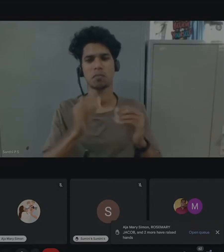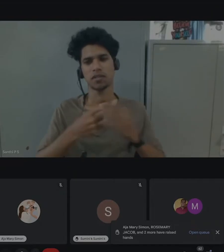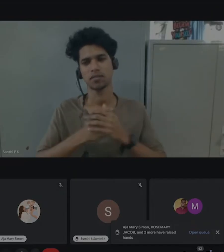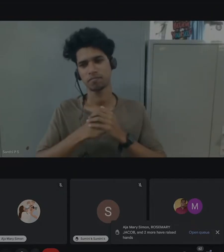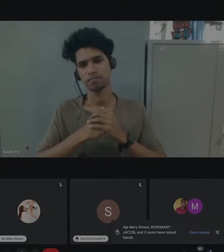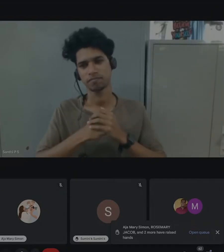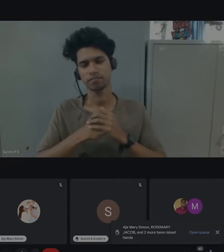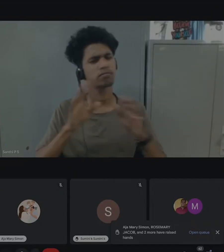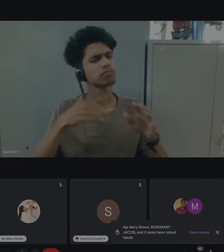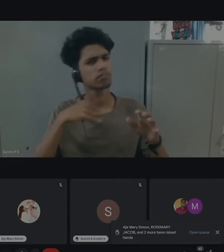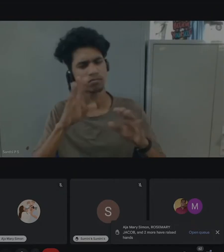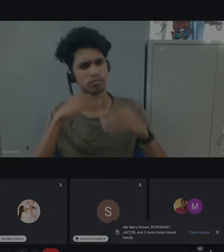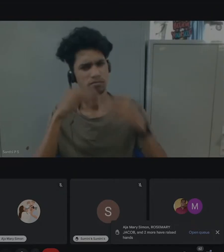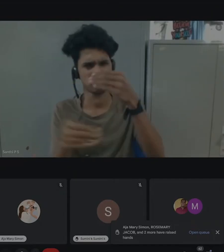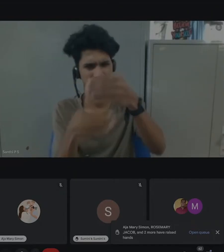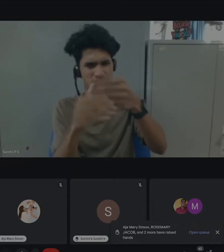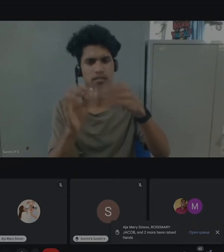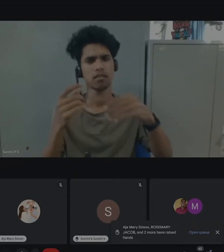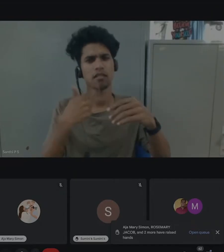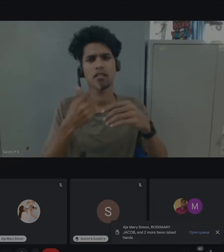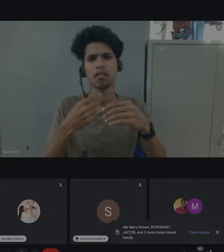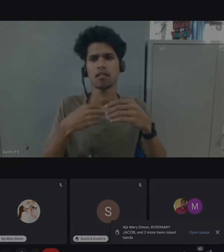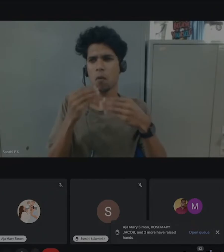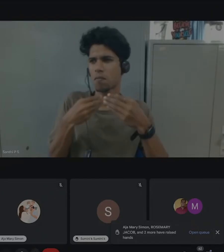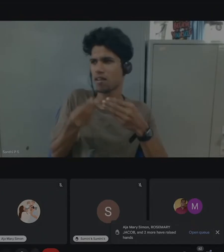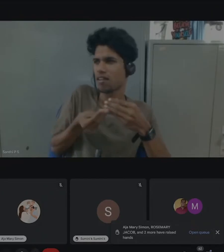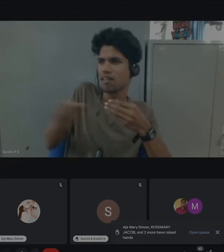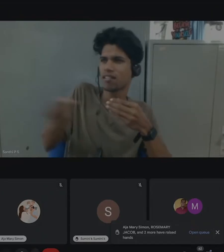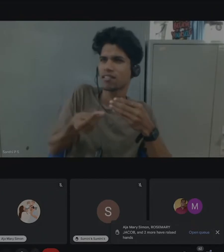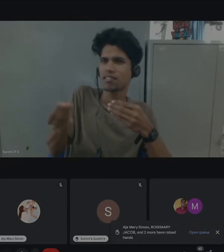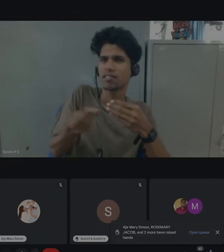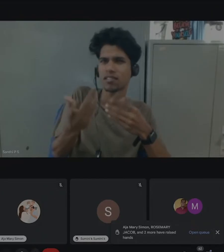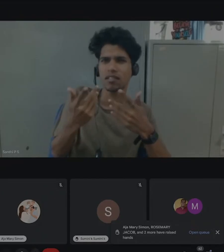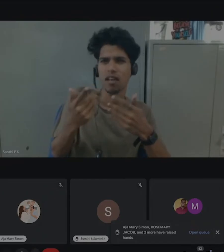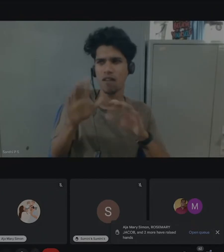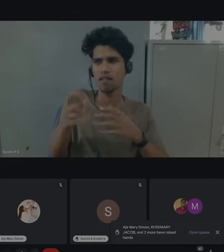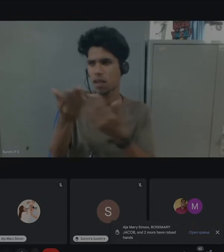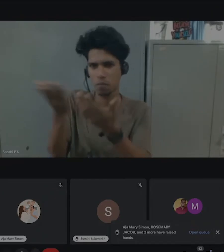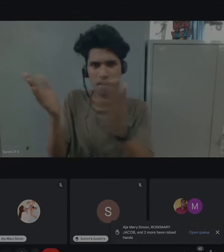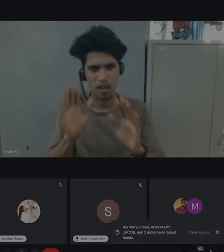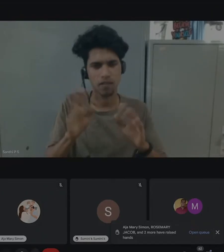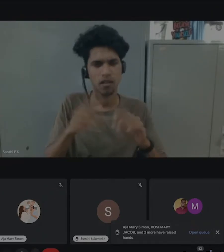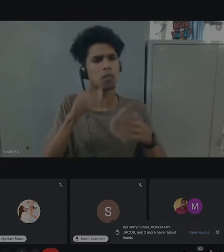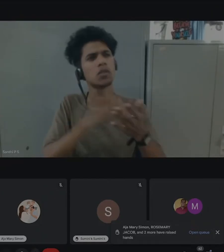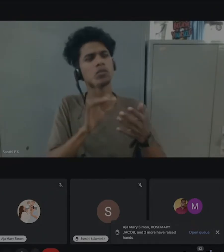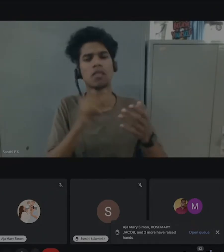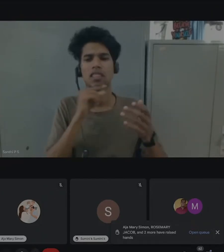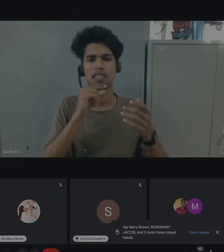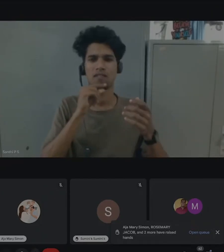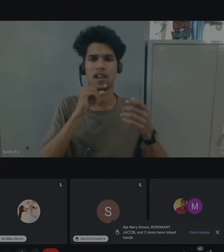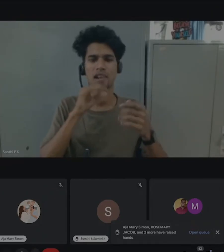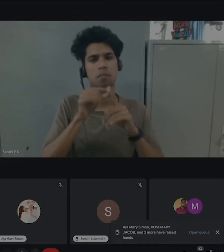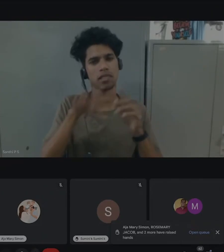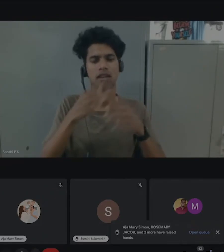ഇവിടെ അടുത്തായിട്ടുള്ള സ്പീച്ച് തെറാപ്പി സെന്റർ എവിടെയാണ്? ഇപ്പൊ എവിടെയാണ്? തിരുവല്ല,